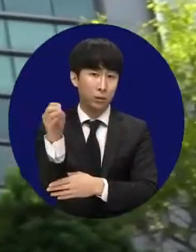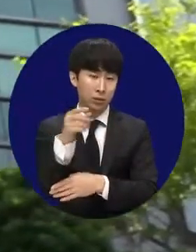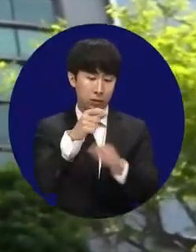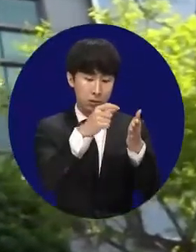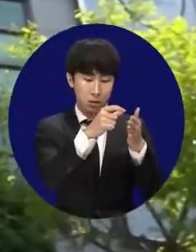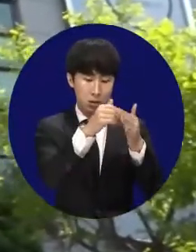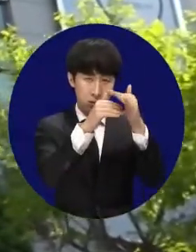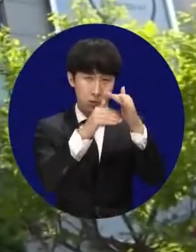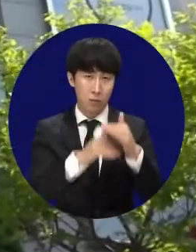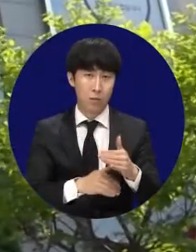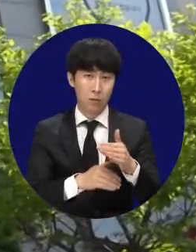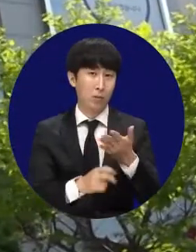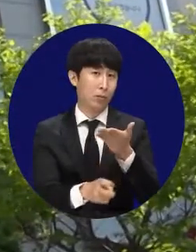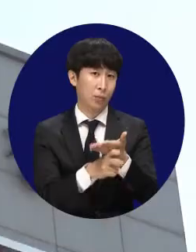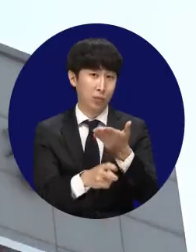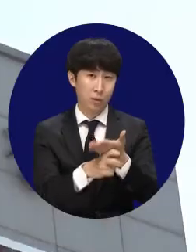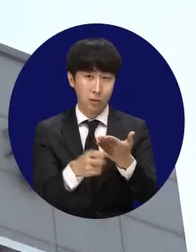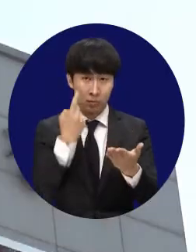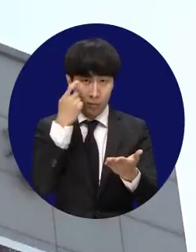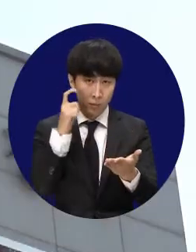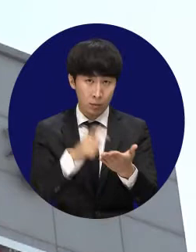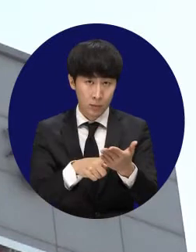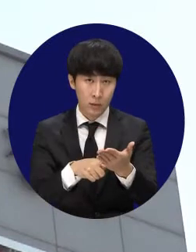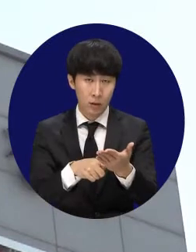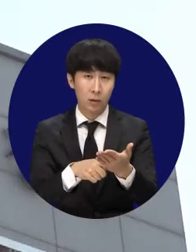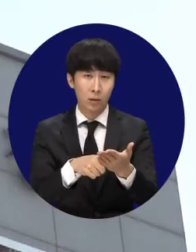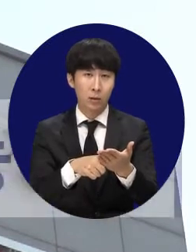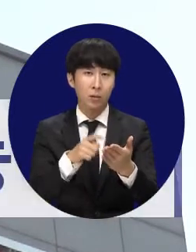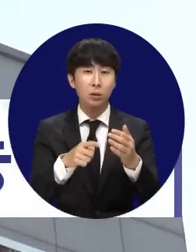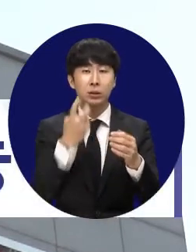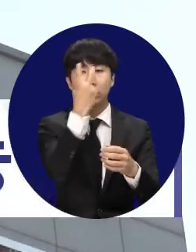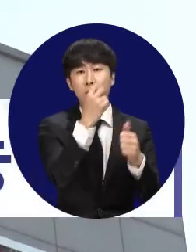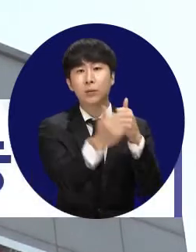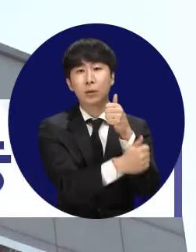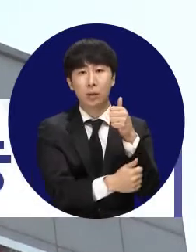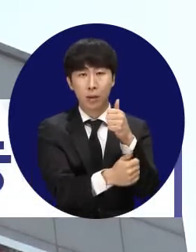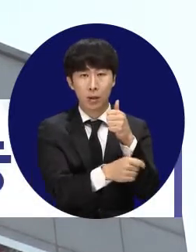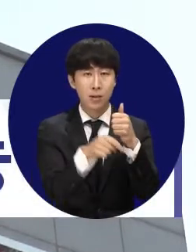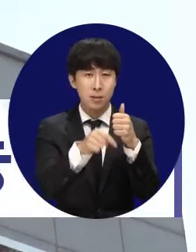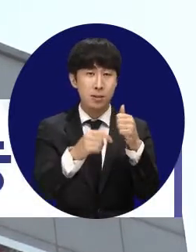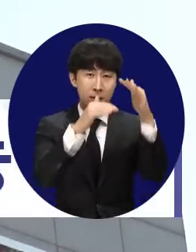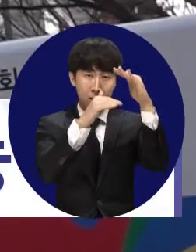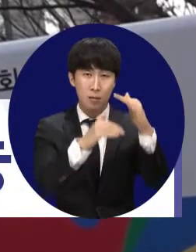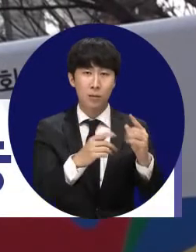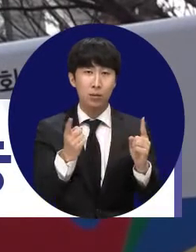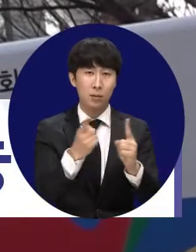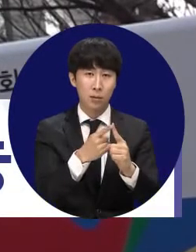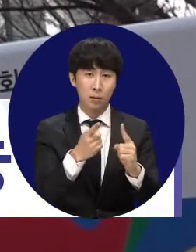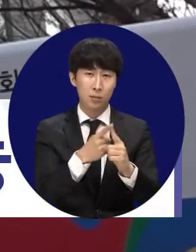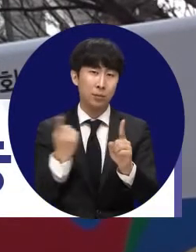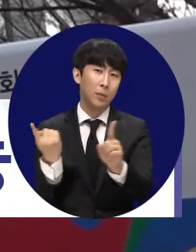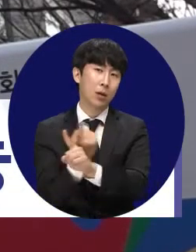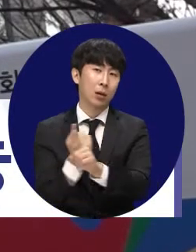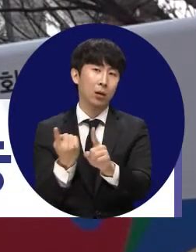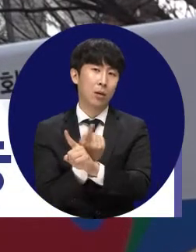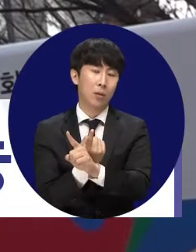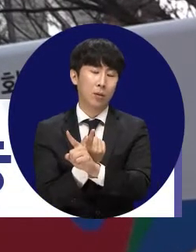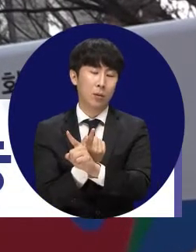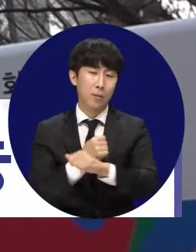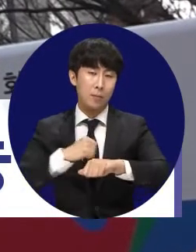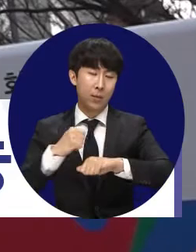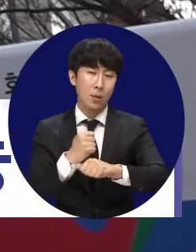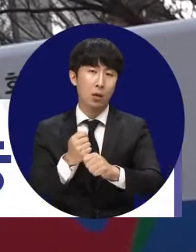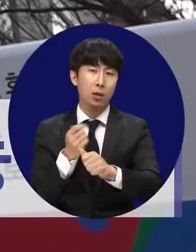않다고 인정되는 경우에는 인터넷 선거보도심의위원회가 해당 기사의 내용에 대해 정정보도문 게재 등 필요한 조치를